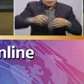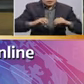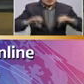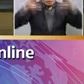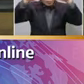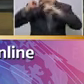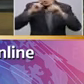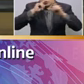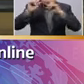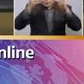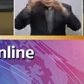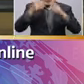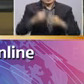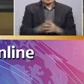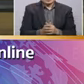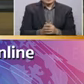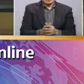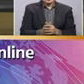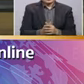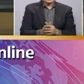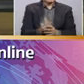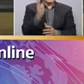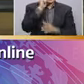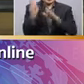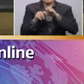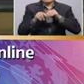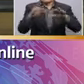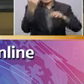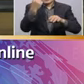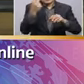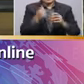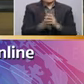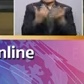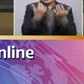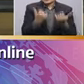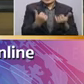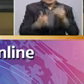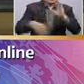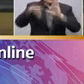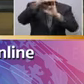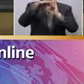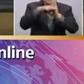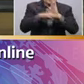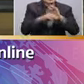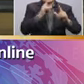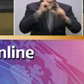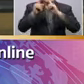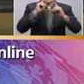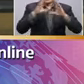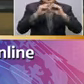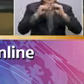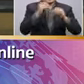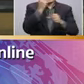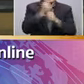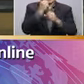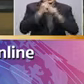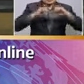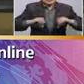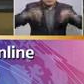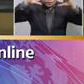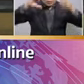างๆเกิดขึ้นก็ขอให้มันดำเนินกันไปตามปกติเพราะว่าวันนี้ครม.ก็ยังทำหน้าที่อย่างเต็มที่นะครับ